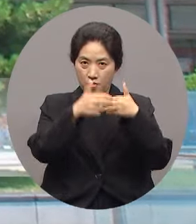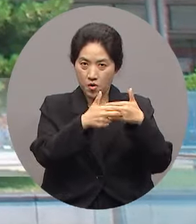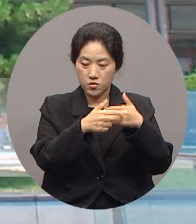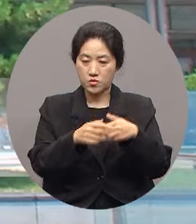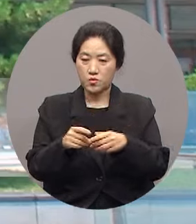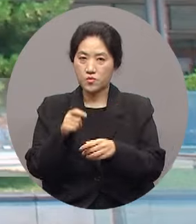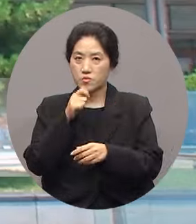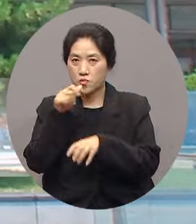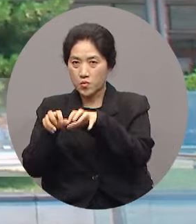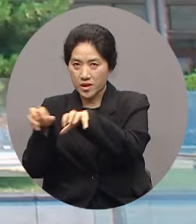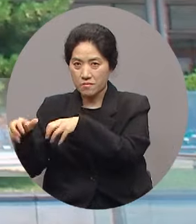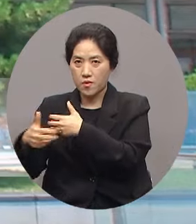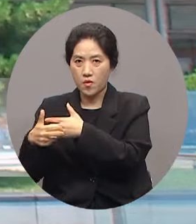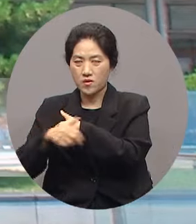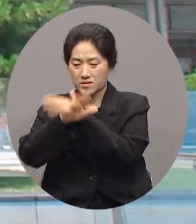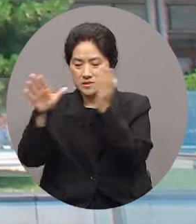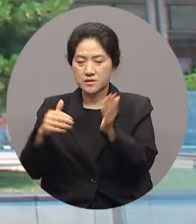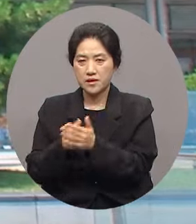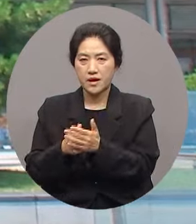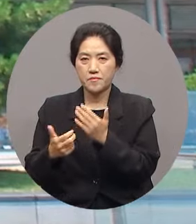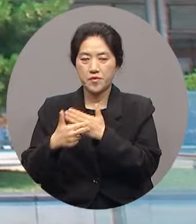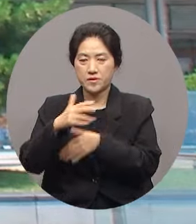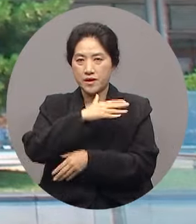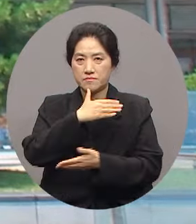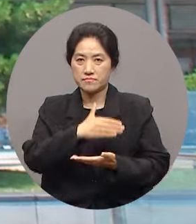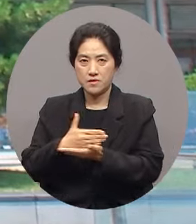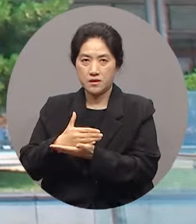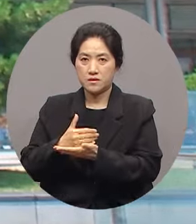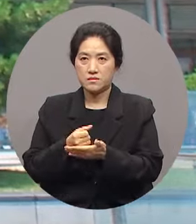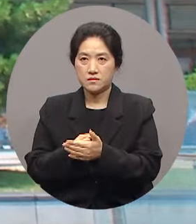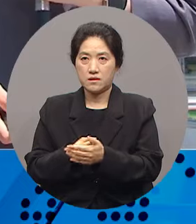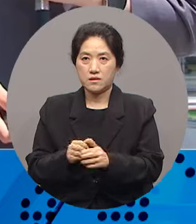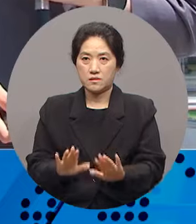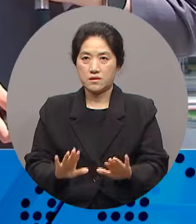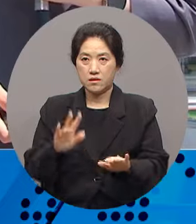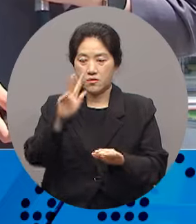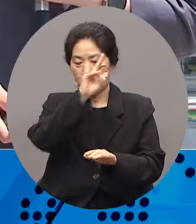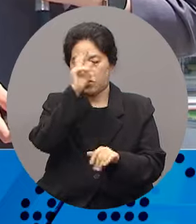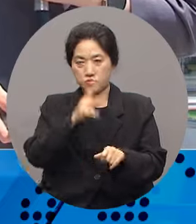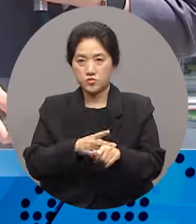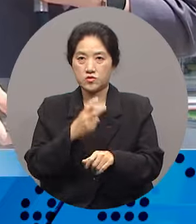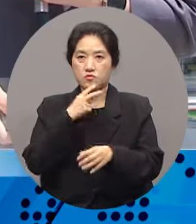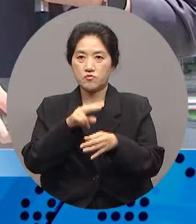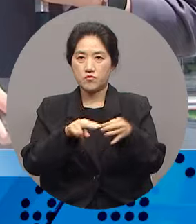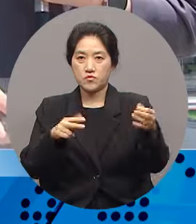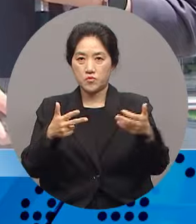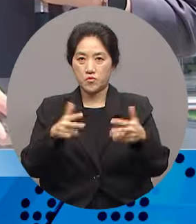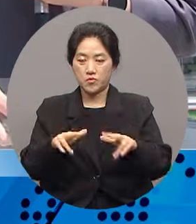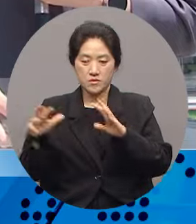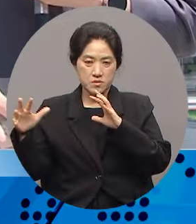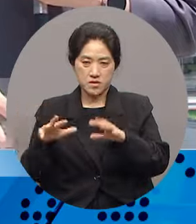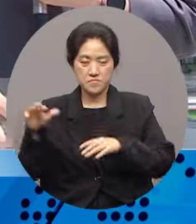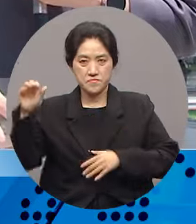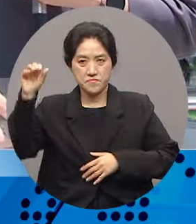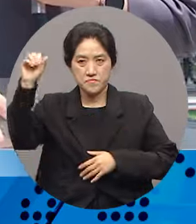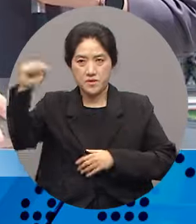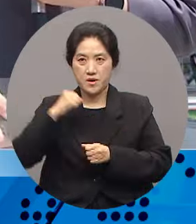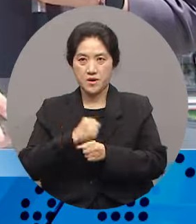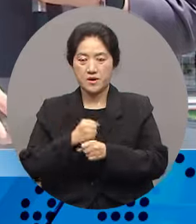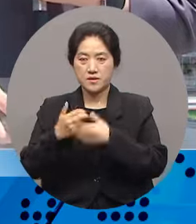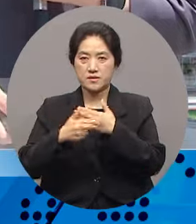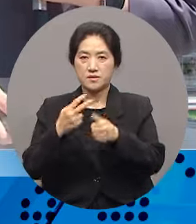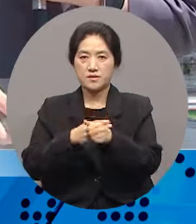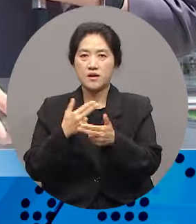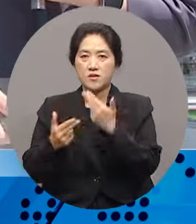동네 병원 의원들까지도 문을 닫기로 한 겁니다. 의협은 오후 2시 서울 여의도공원에서 총궐기대회를 열기로